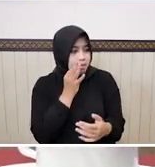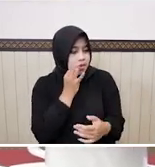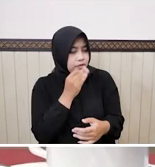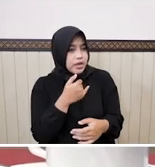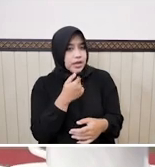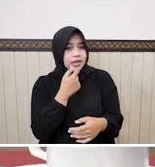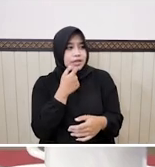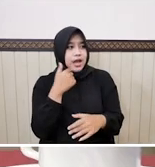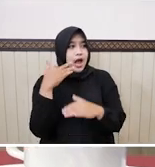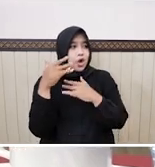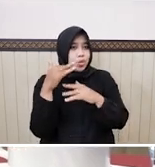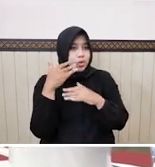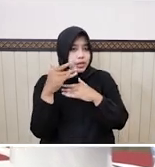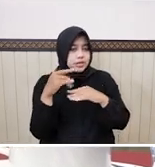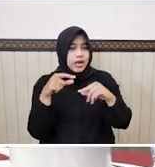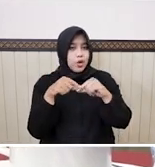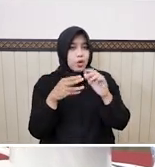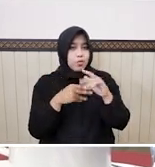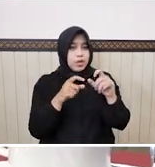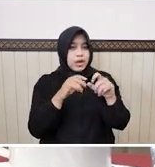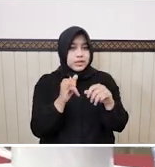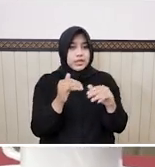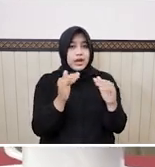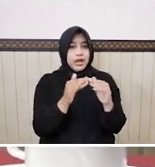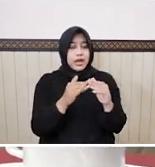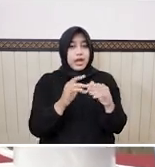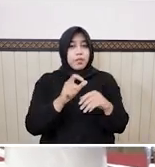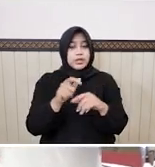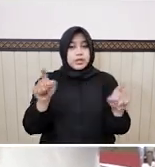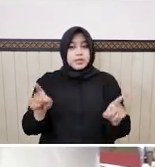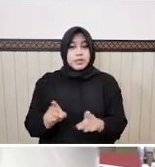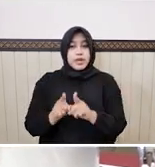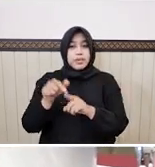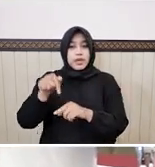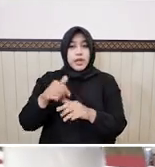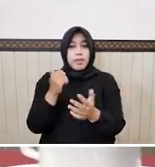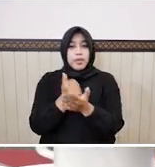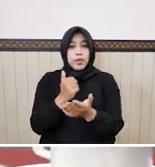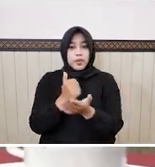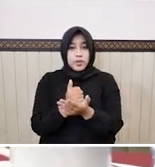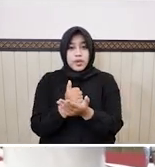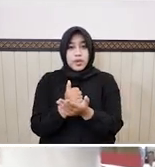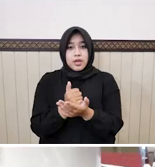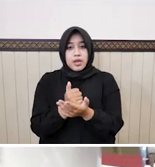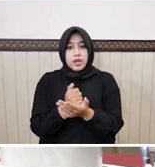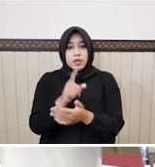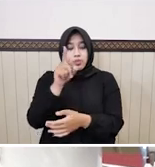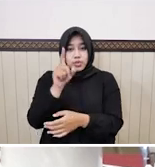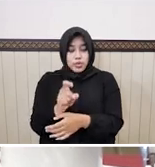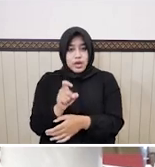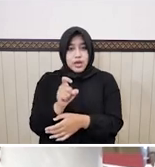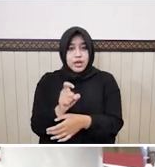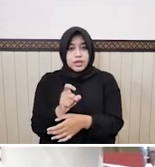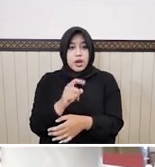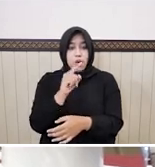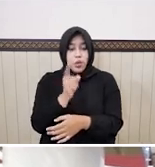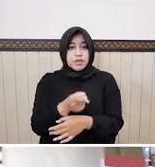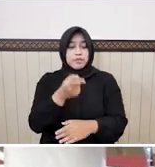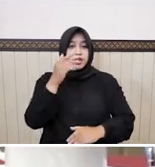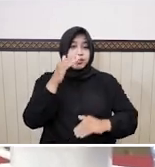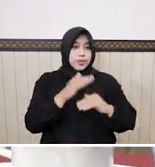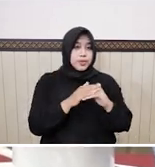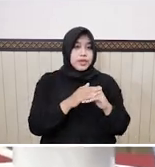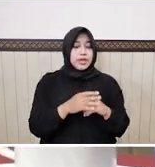diulang dari sisi pendamping kalau memang itu kebun Hai yang harus